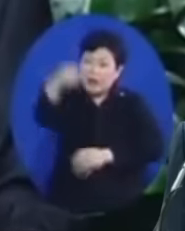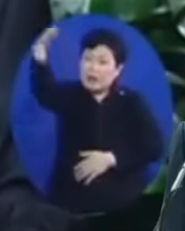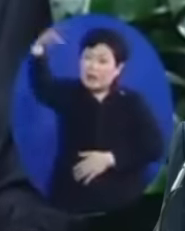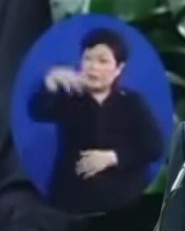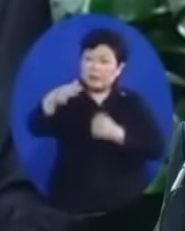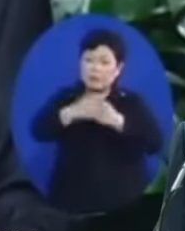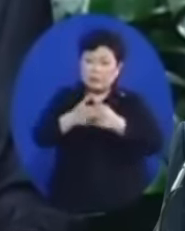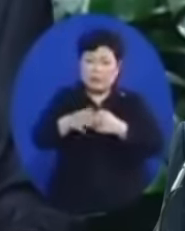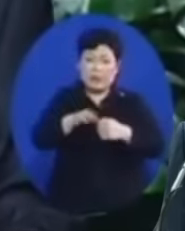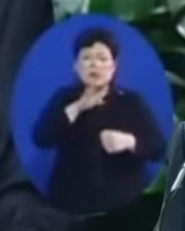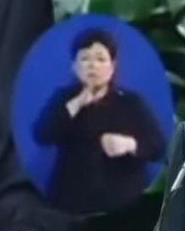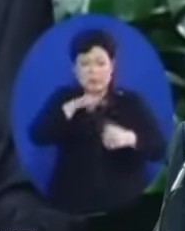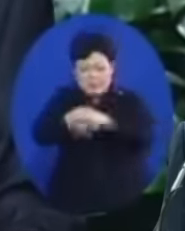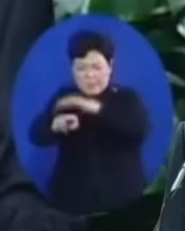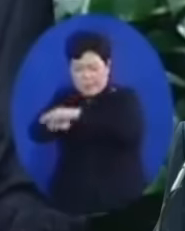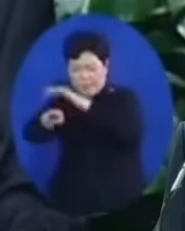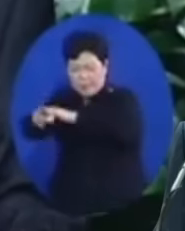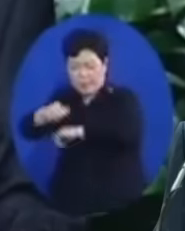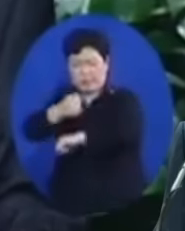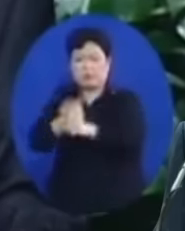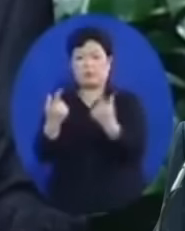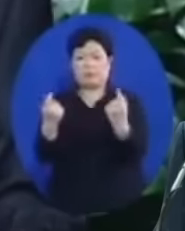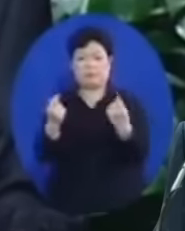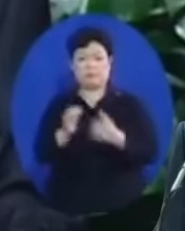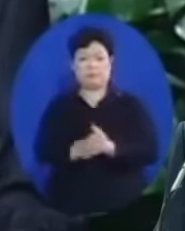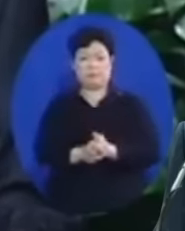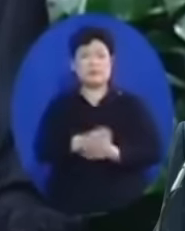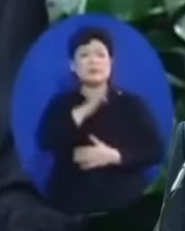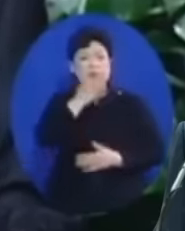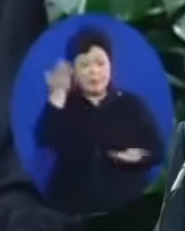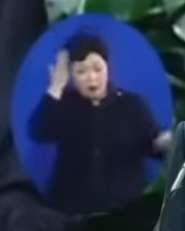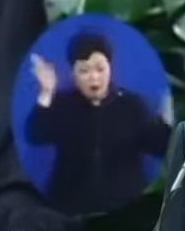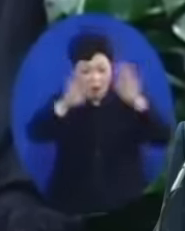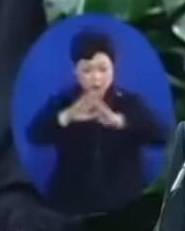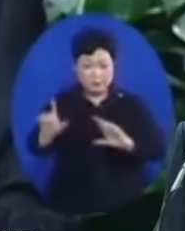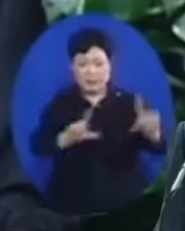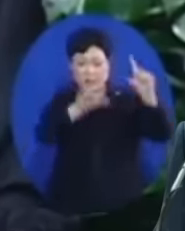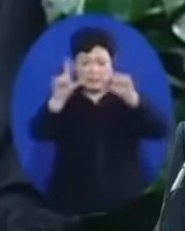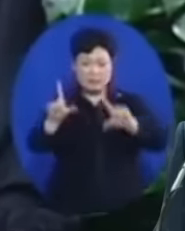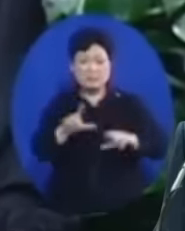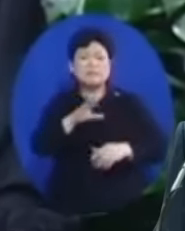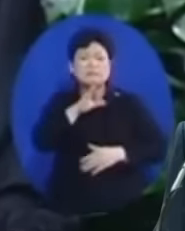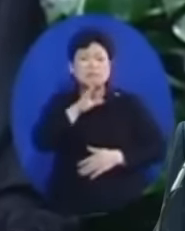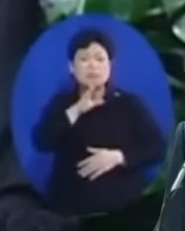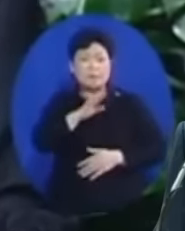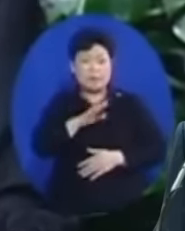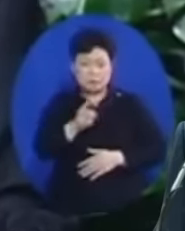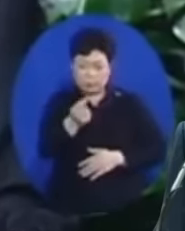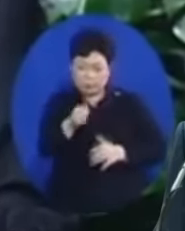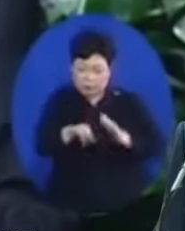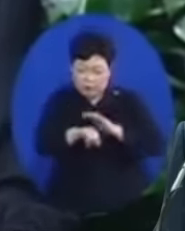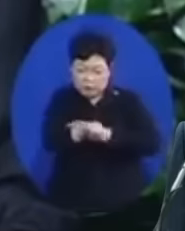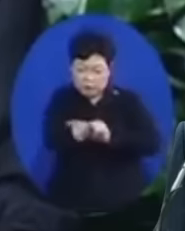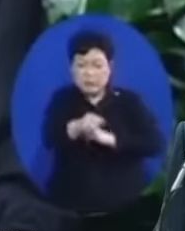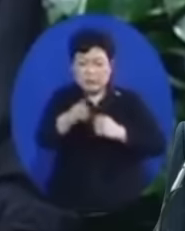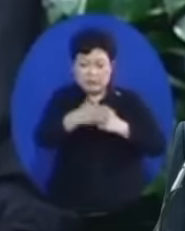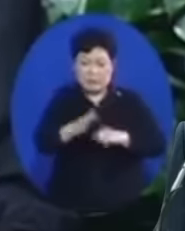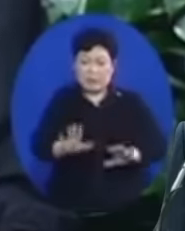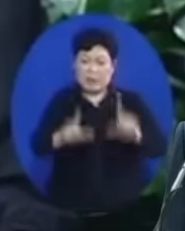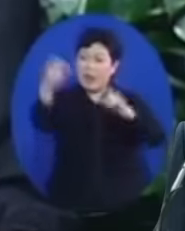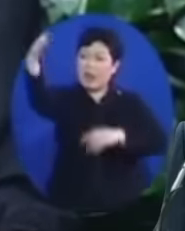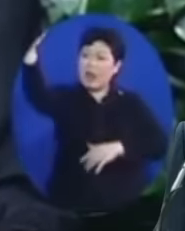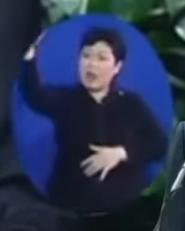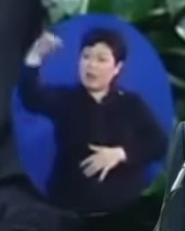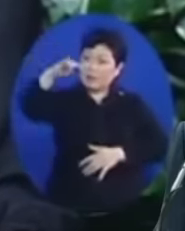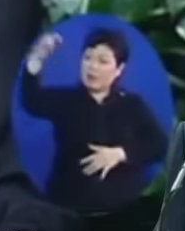비춰서 죽으라고 어두운 데로 기어 달아나는 것입니다. 그들은 어두운 데 사는 적은 곤충들이기 때문에 햇빛을